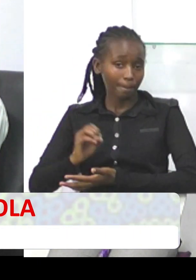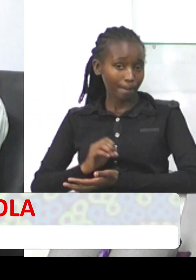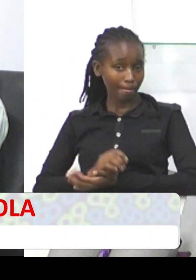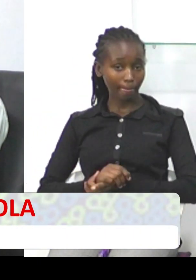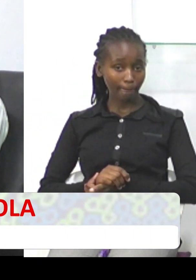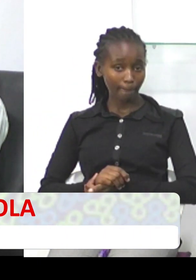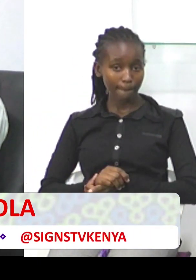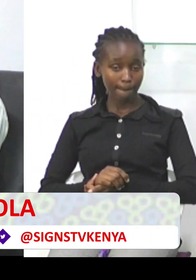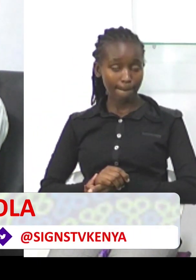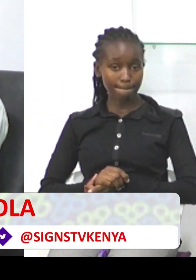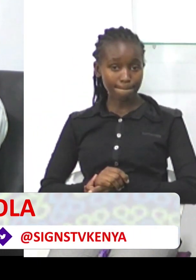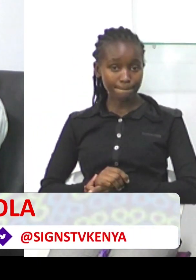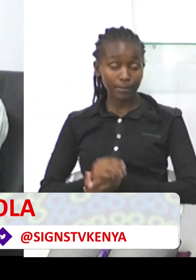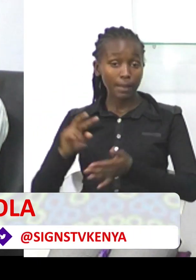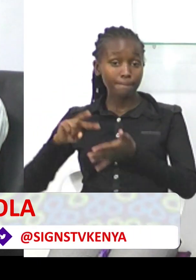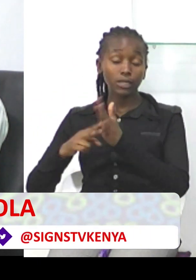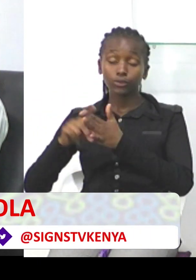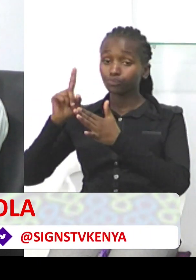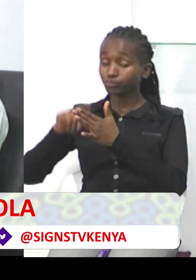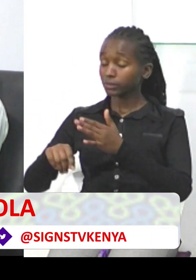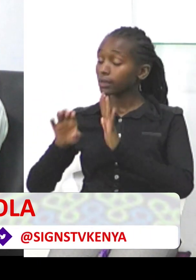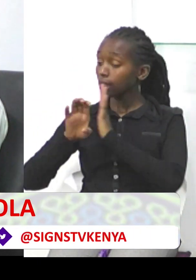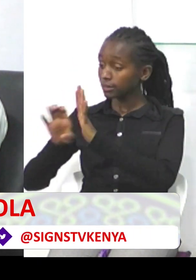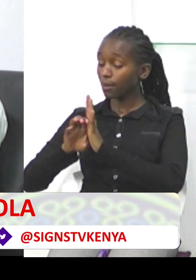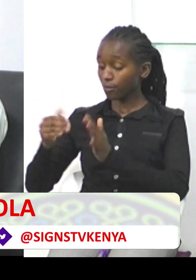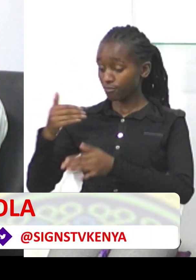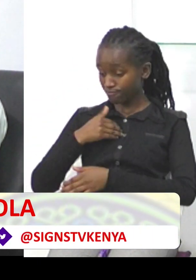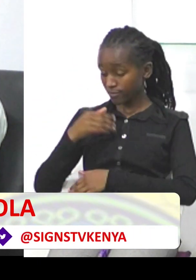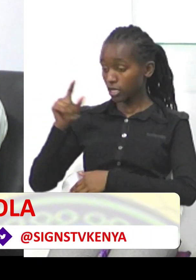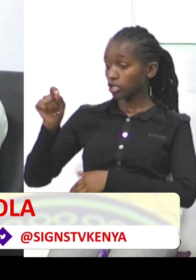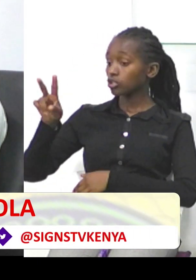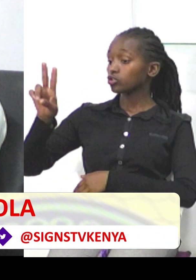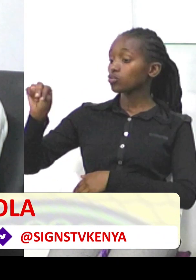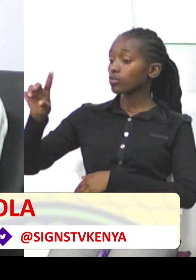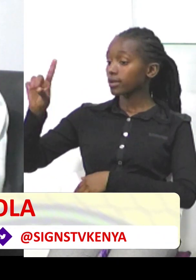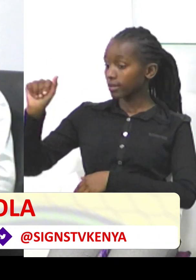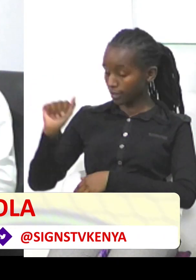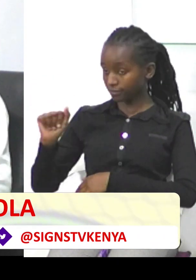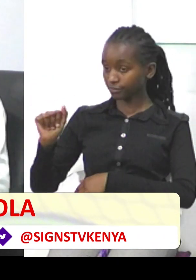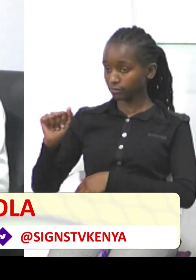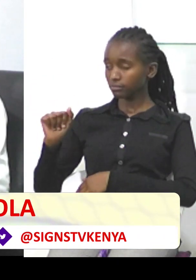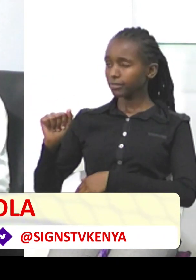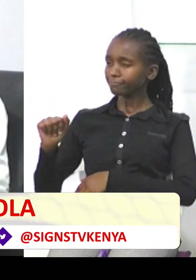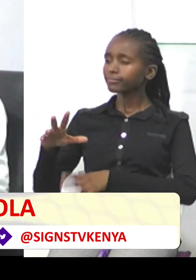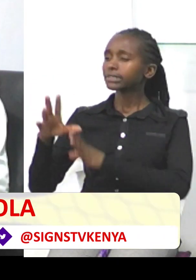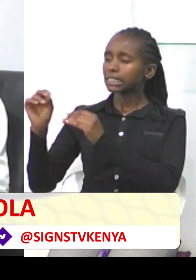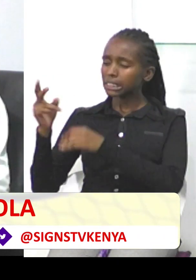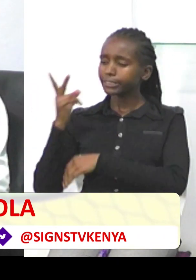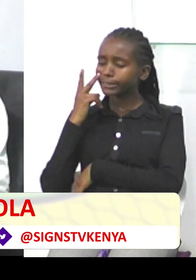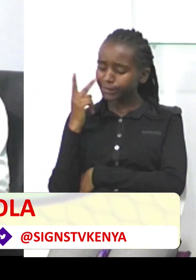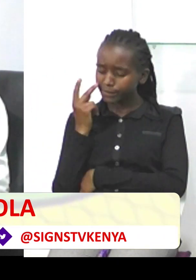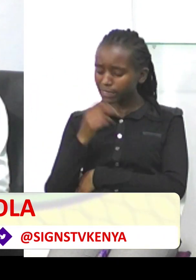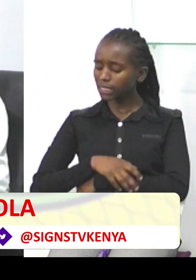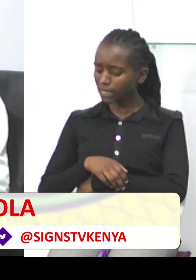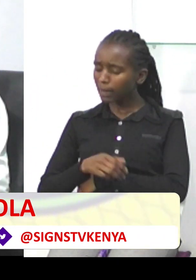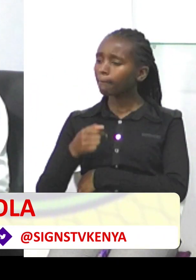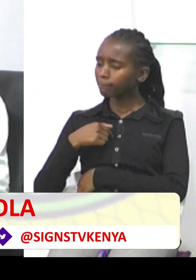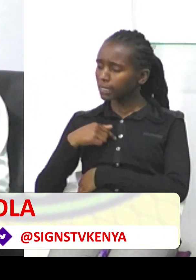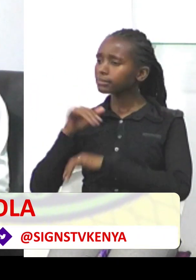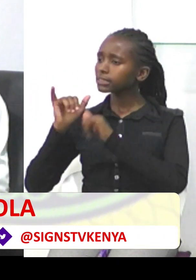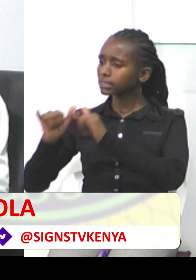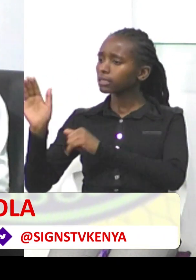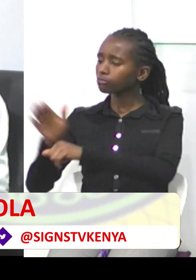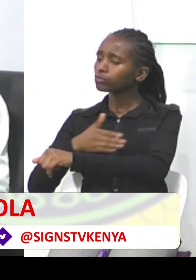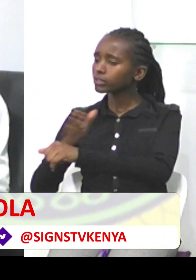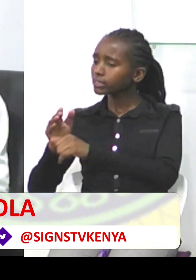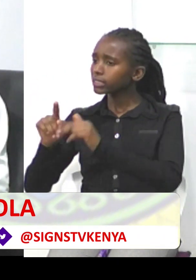Sasa mtu kama sasa mimi Tunda, tuseme mfano. Nikipiga hesabu hiyo miaka nimeoa katika music industry. Now